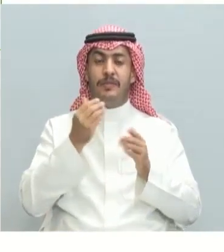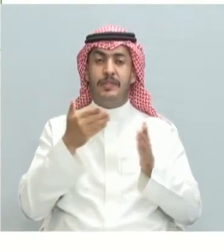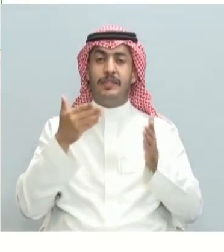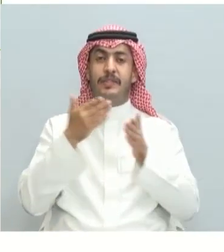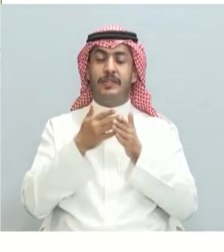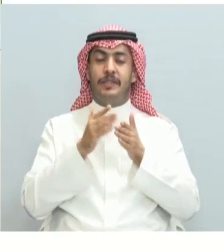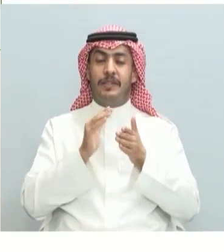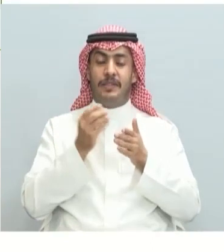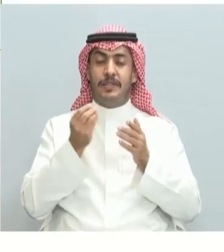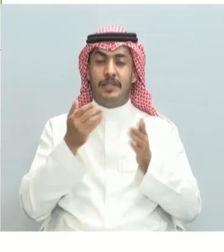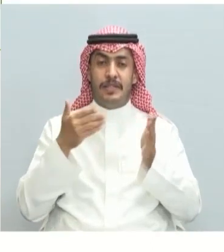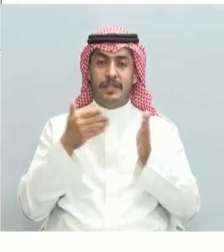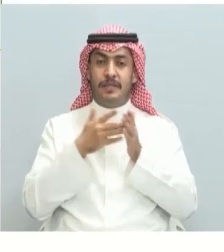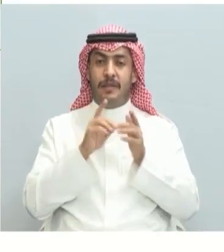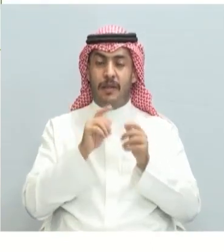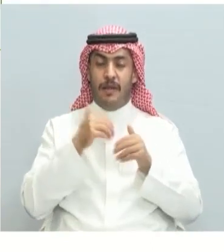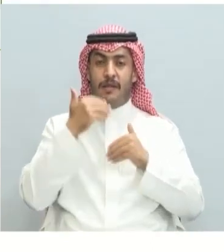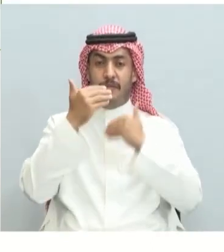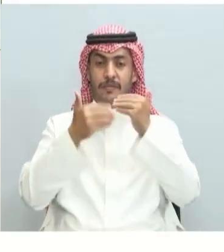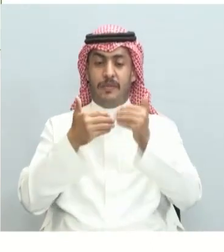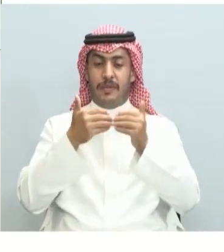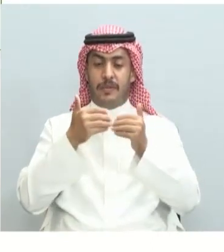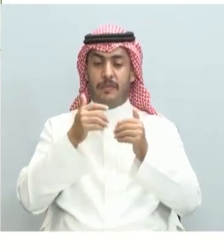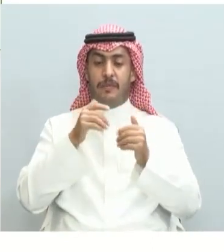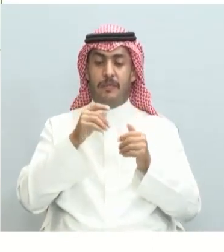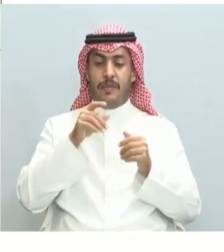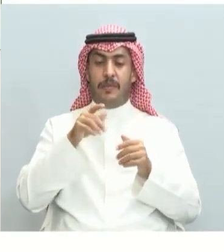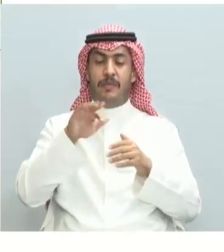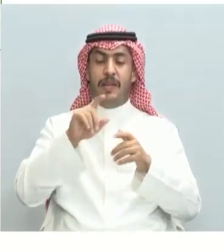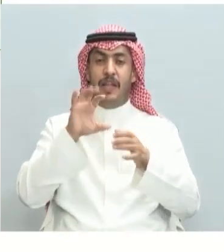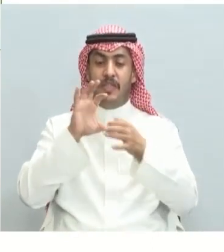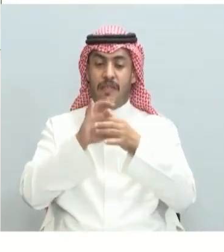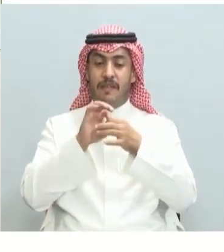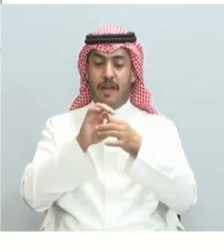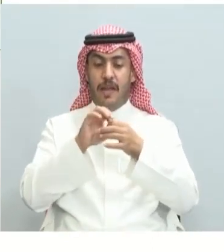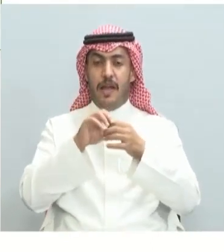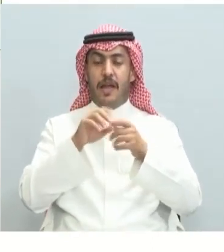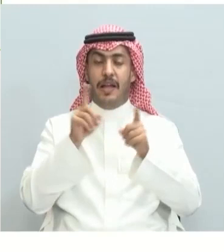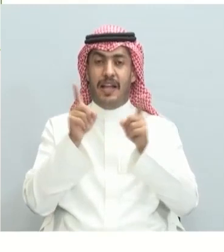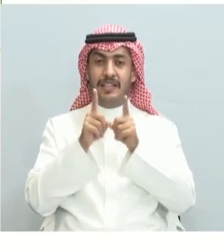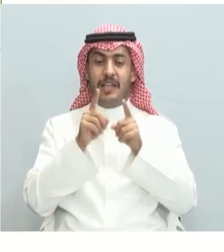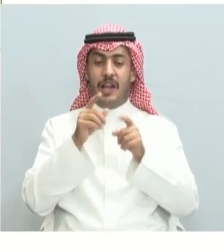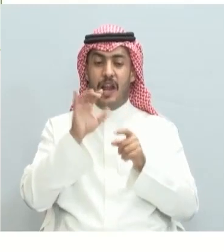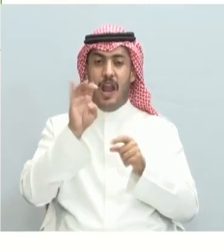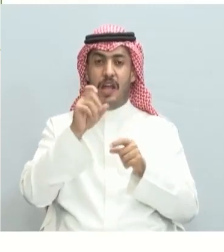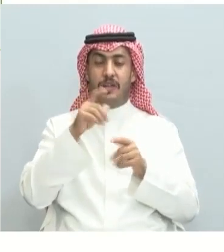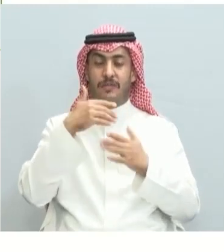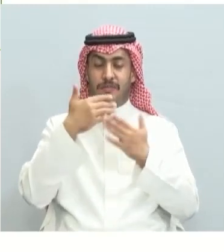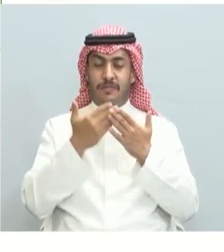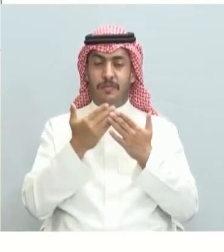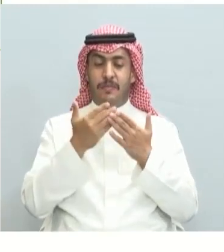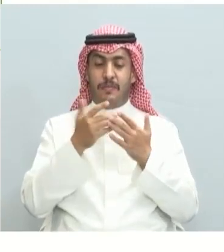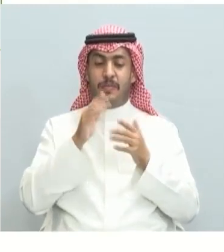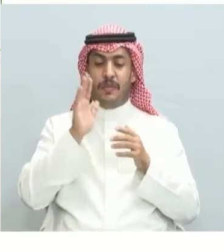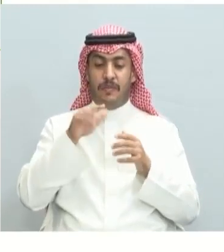معدلات العائد في السندات قصيره الاجل معدلات العائد على الس على السندات